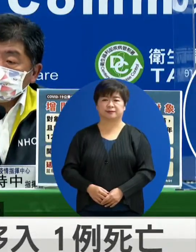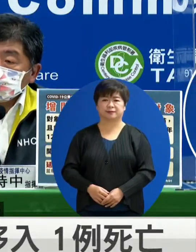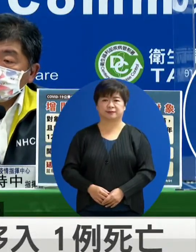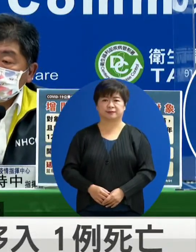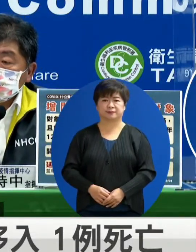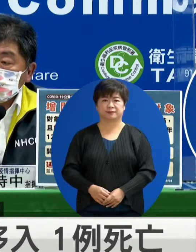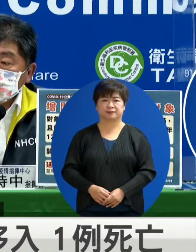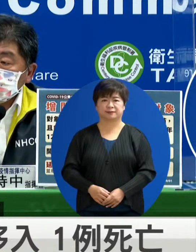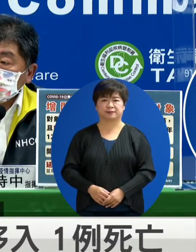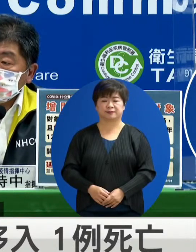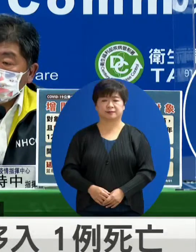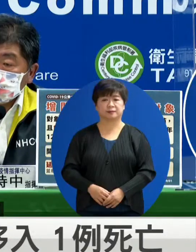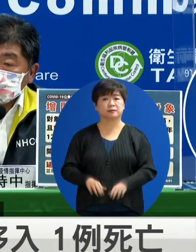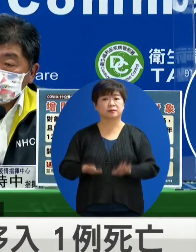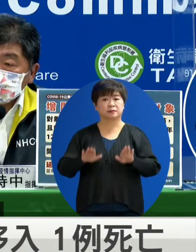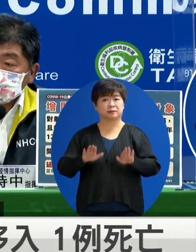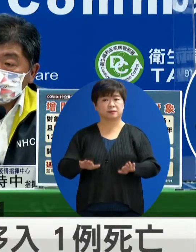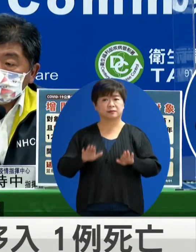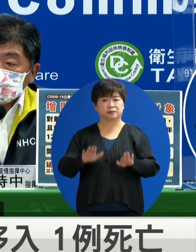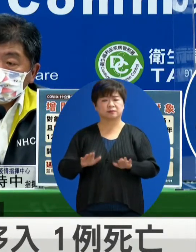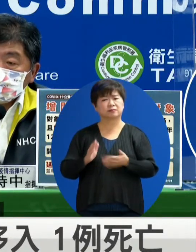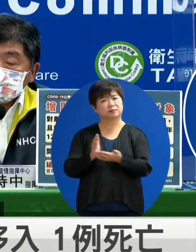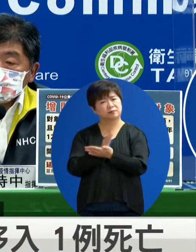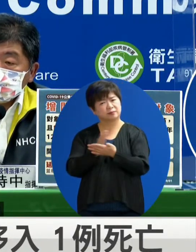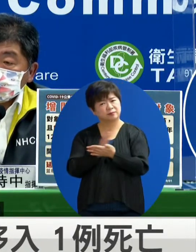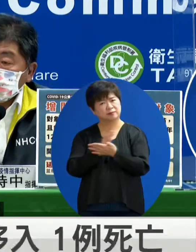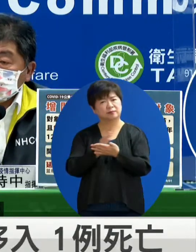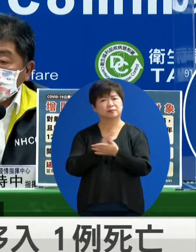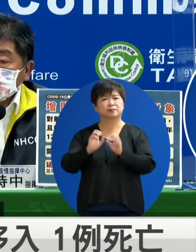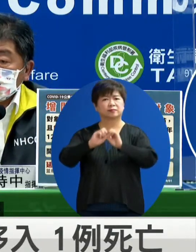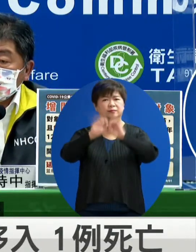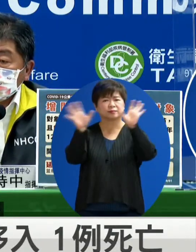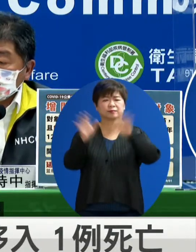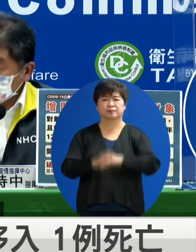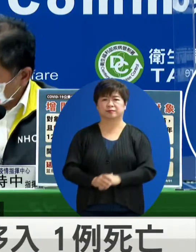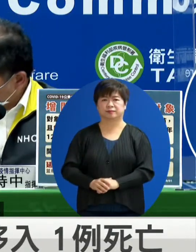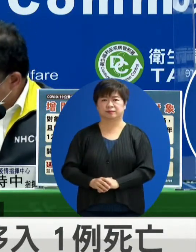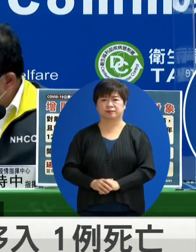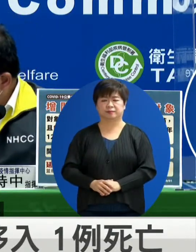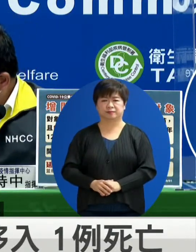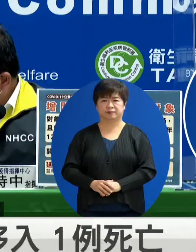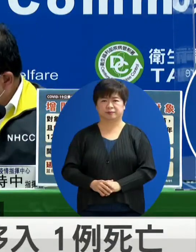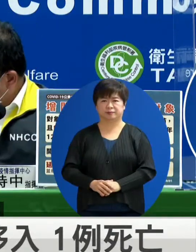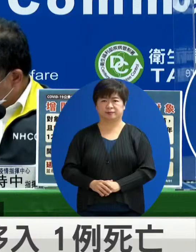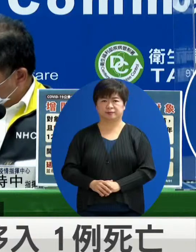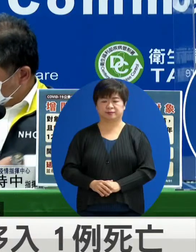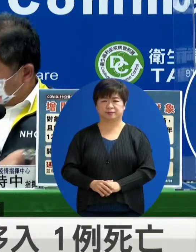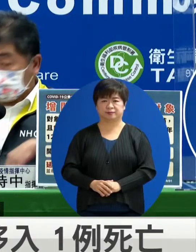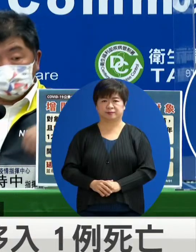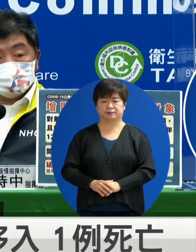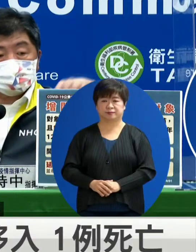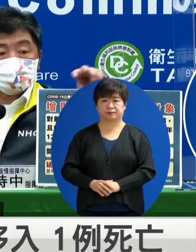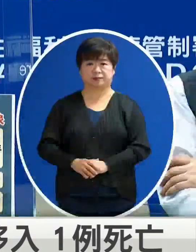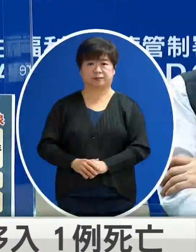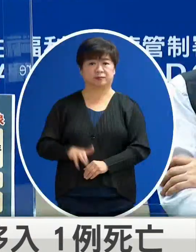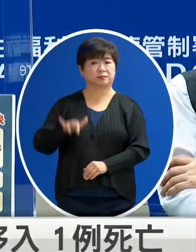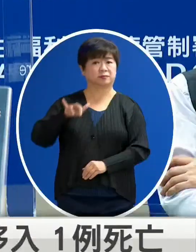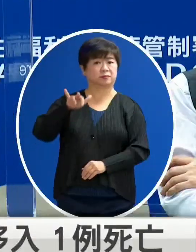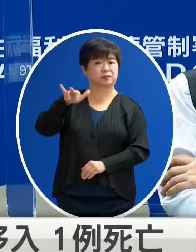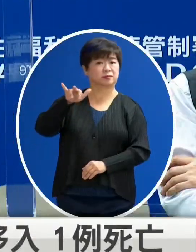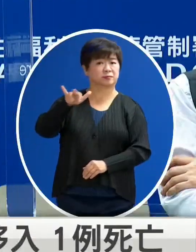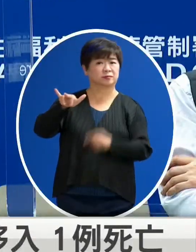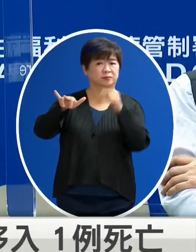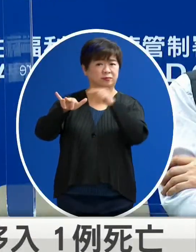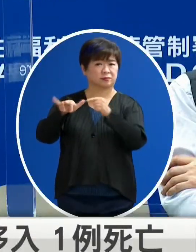那哈，因应整体哈来讲，就是我们对于这次哈国际的航空哈，但我们再